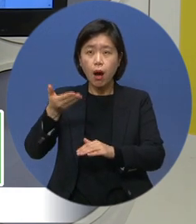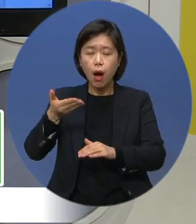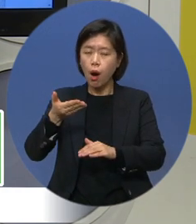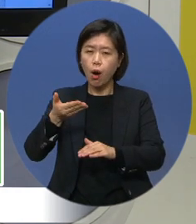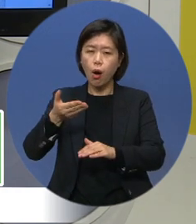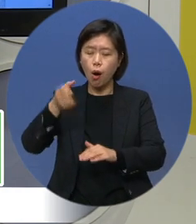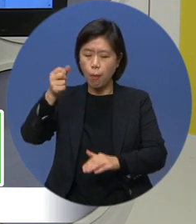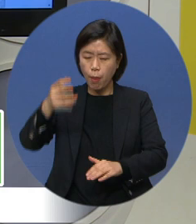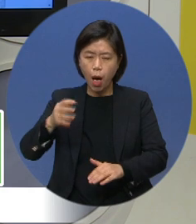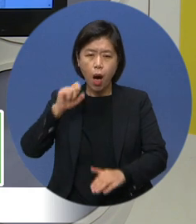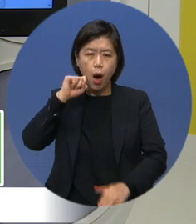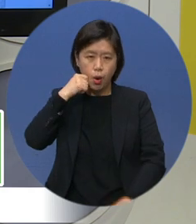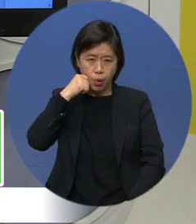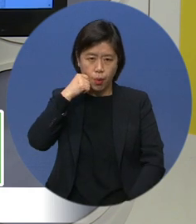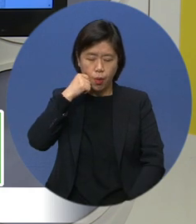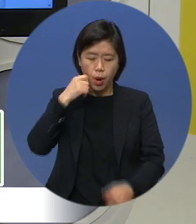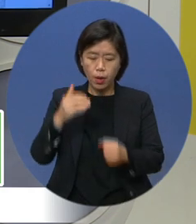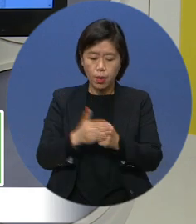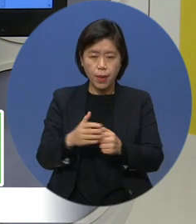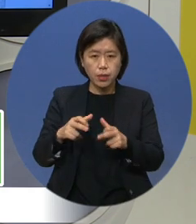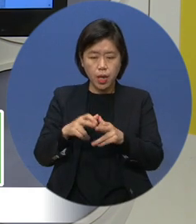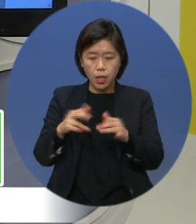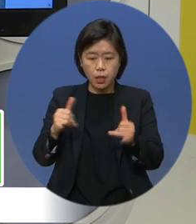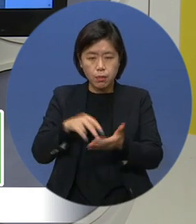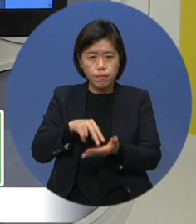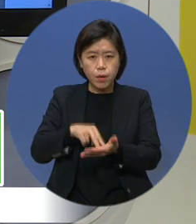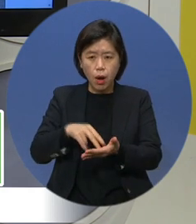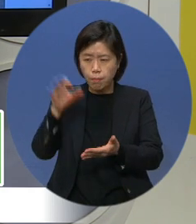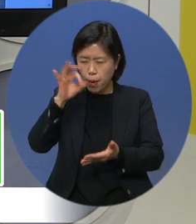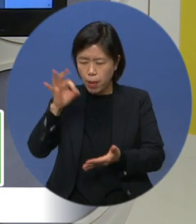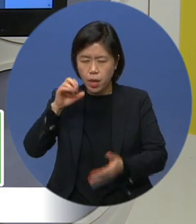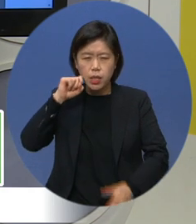있는 번호가 아니다 라며 어려움을 호소했습니다